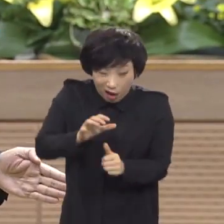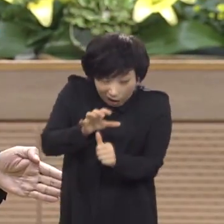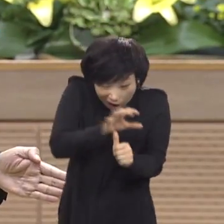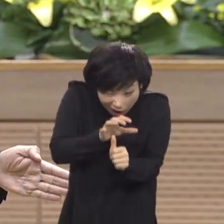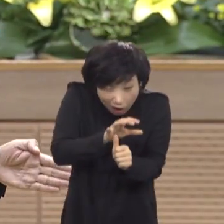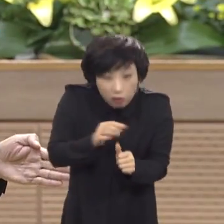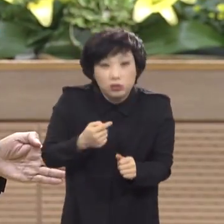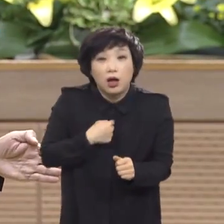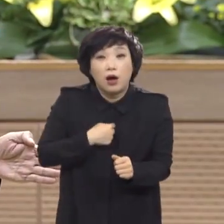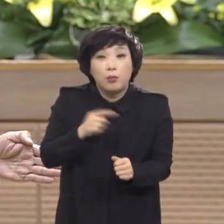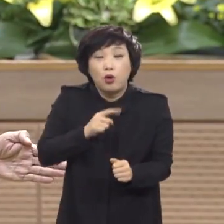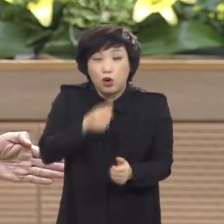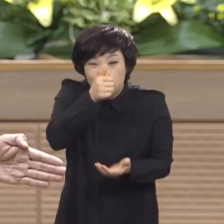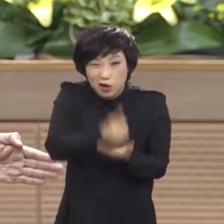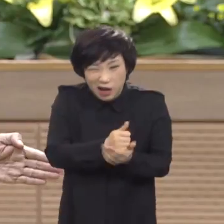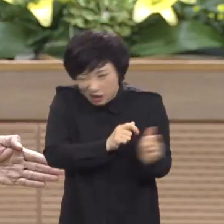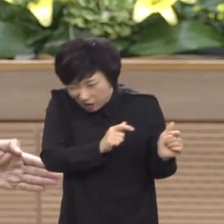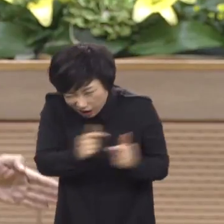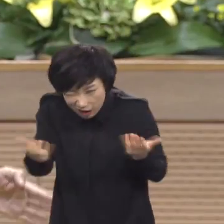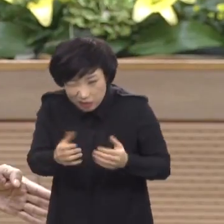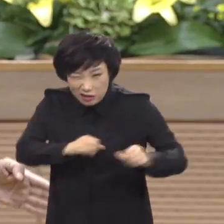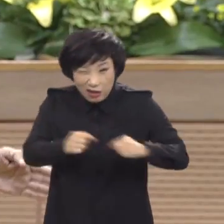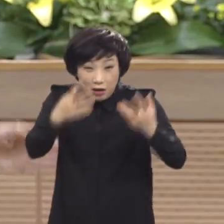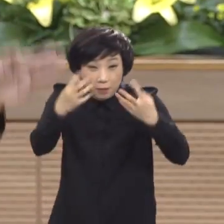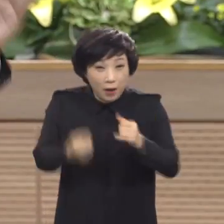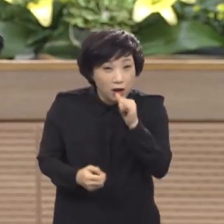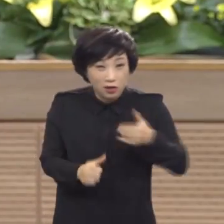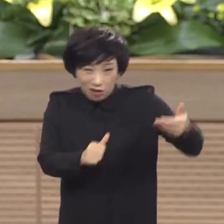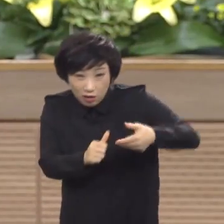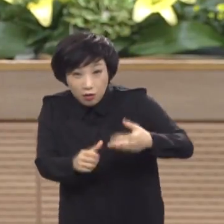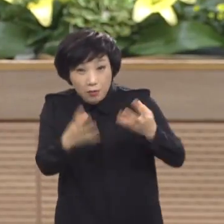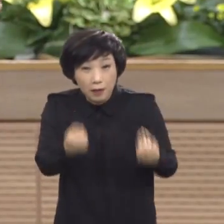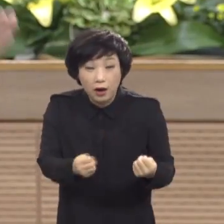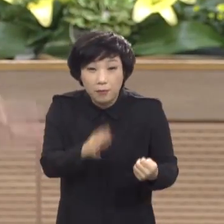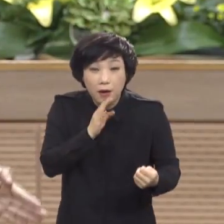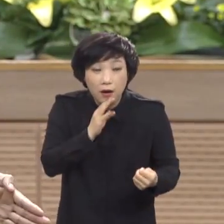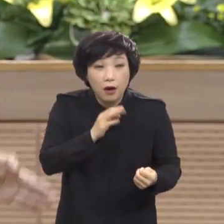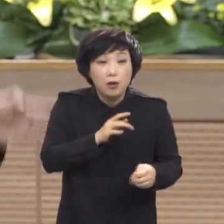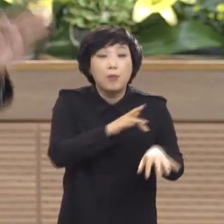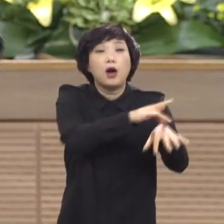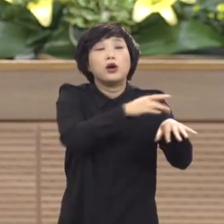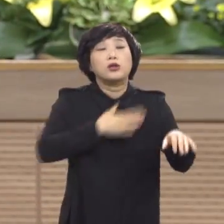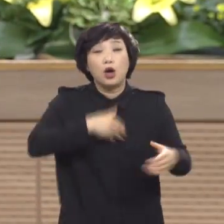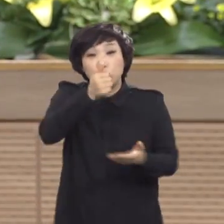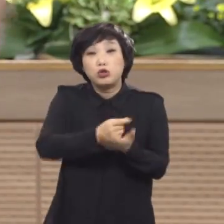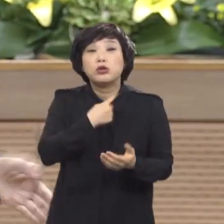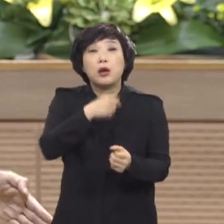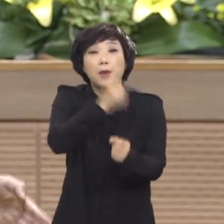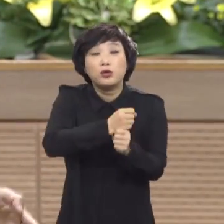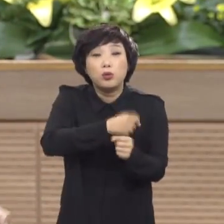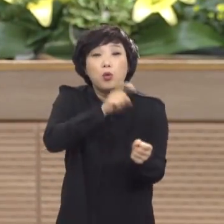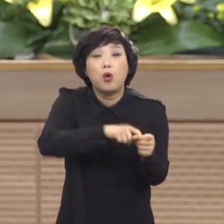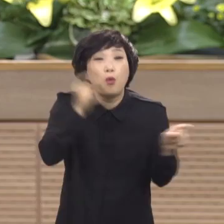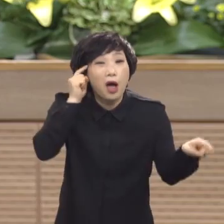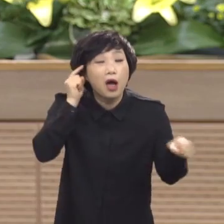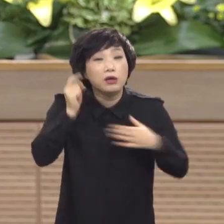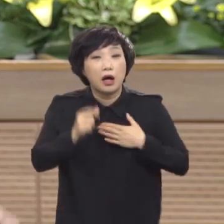묶이면 죄가 별의별 짓을 다 하니 마귀가 죄를 짓게 하는 것은 이렇게 묶어놓으려고 하는